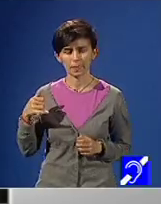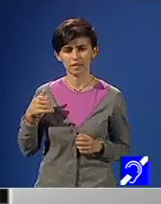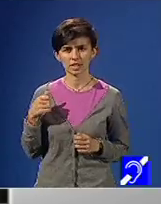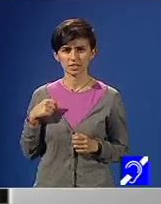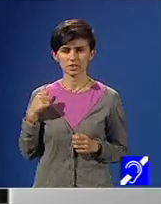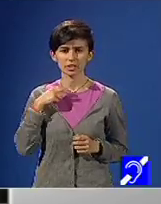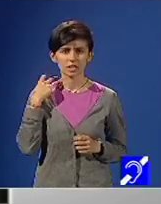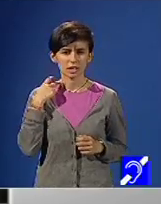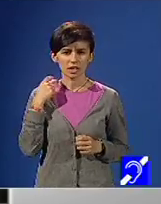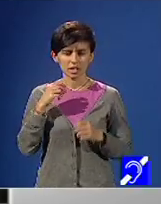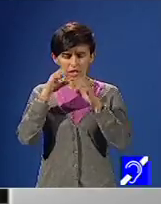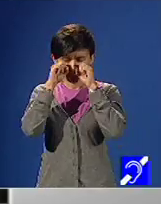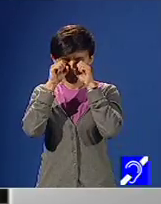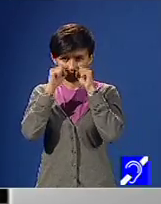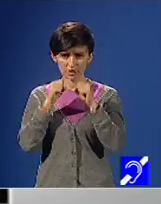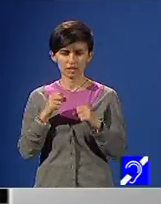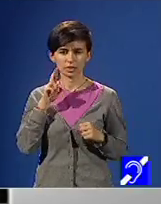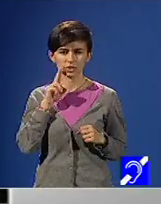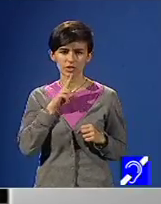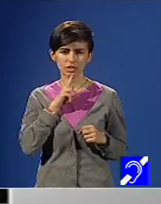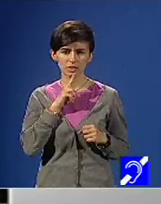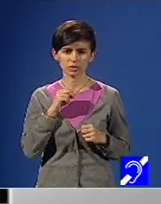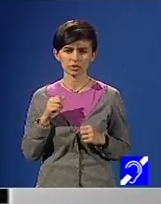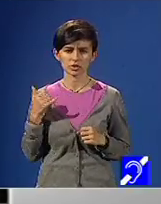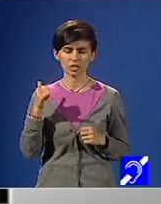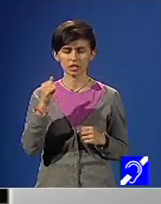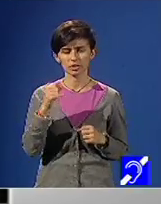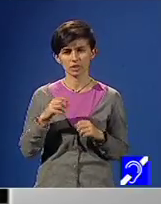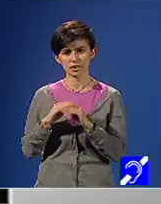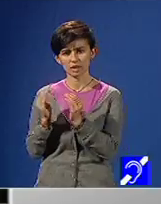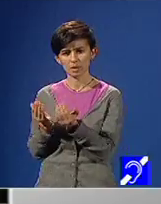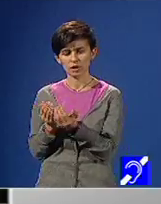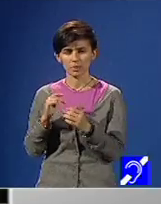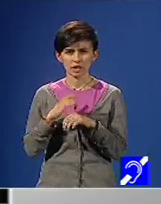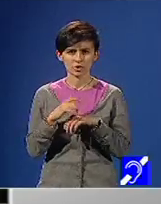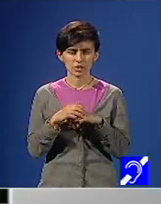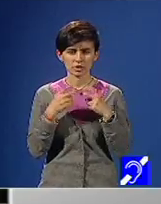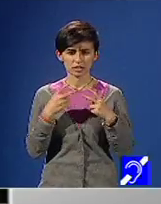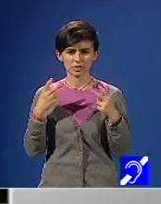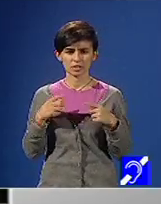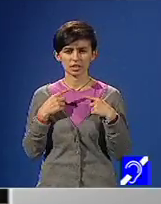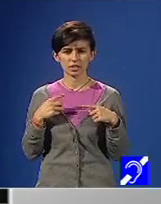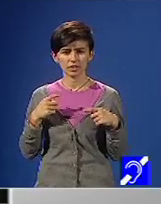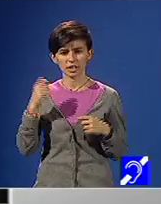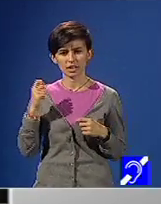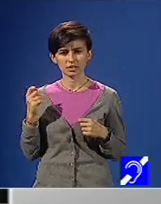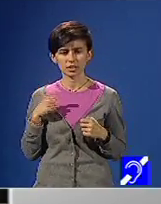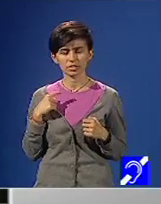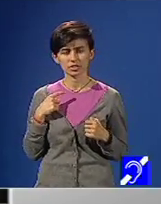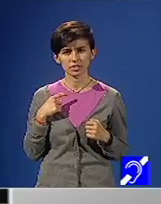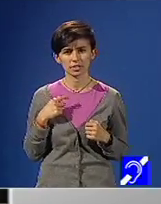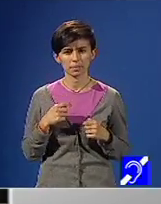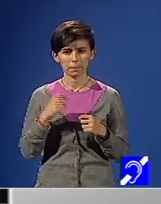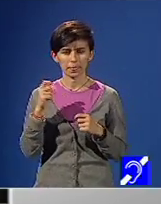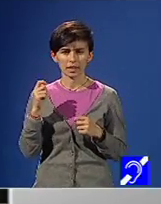din Anglia, sunt complet nevăzător și surd și călătoresc prin lume încercând să vizitez fiecare țară. Acum sunt în țara cu